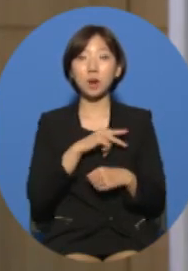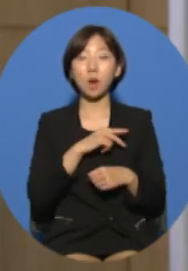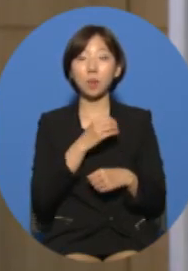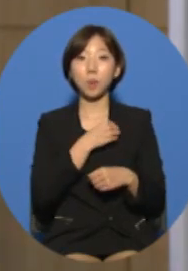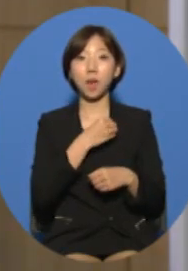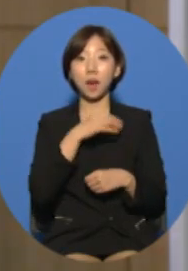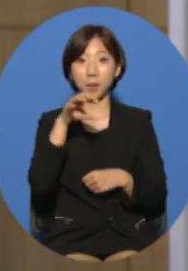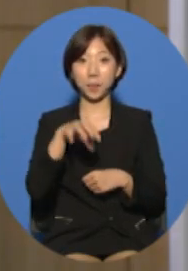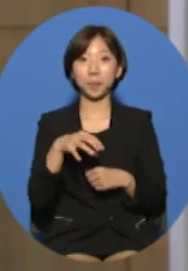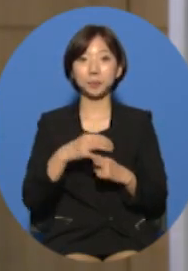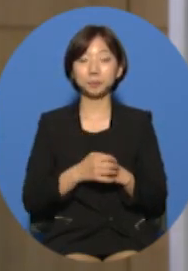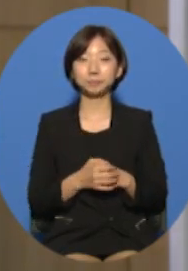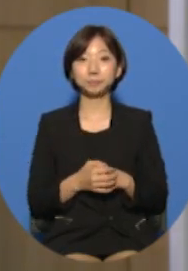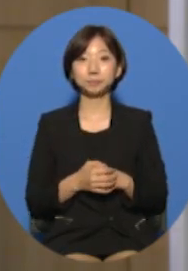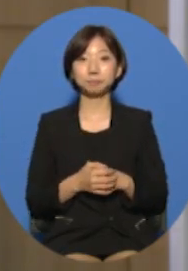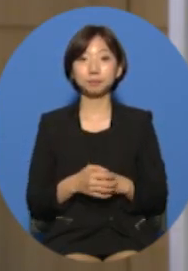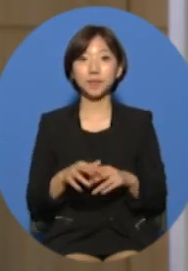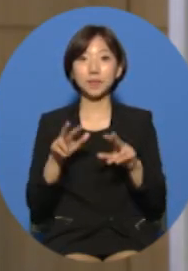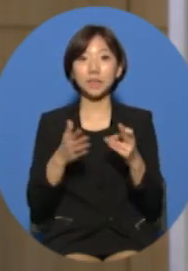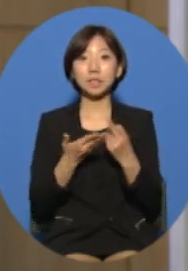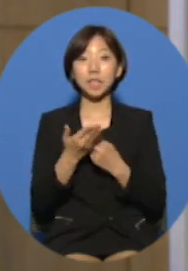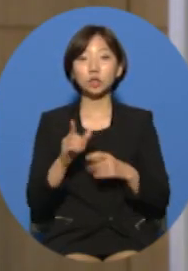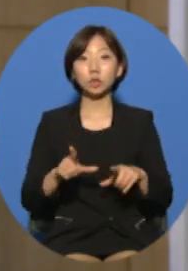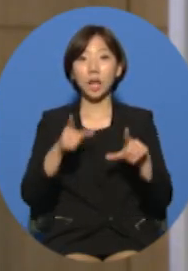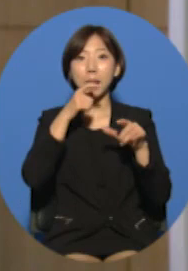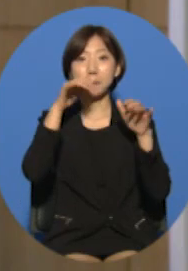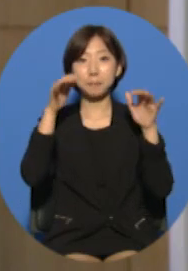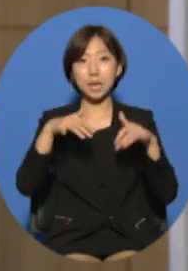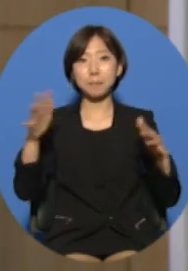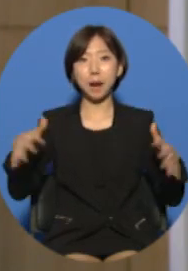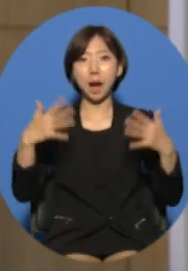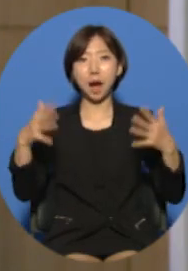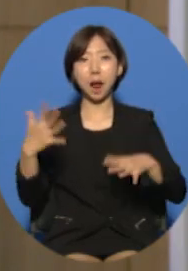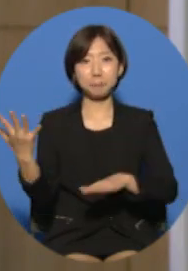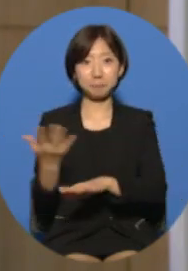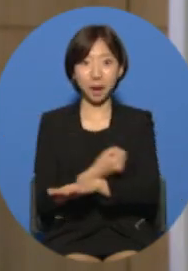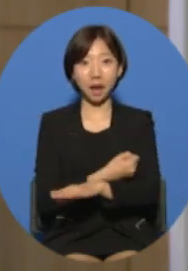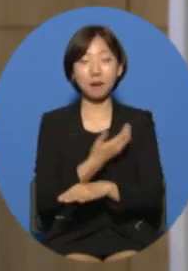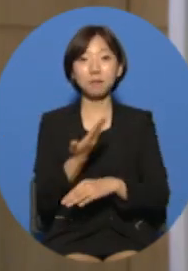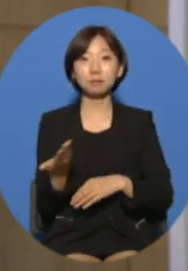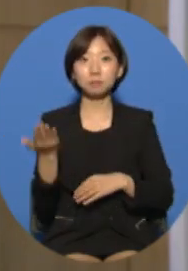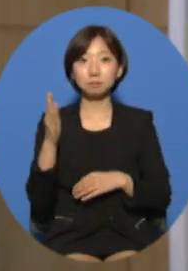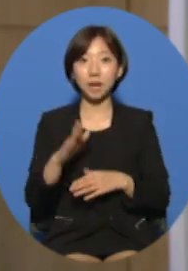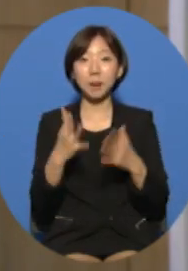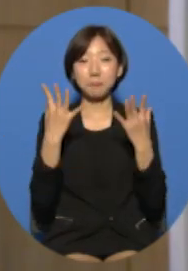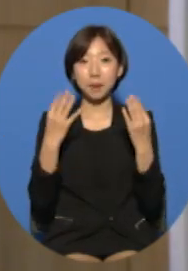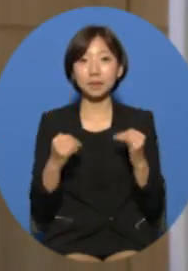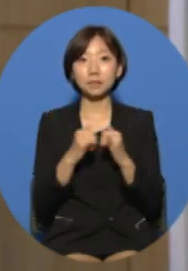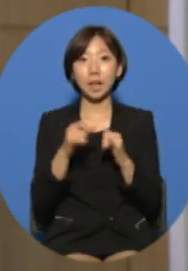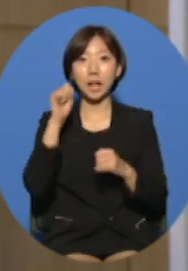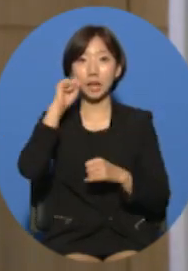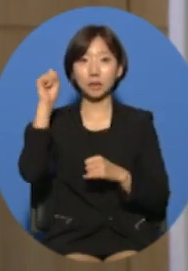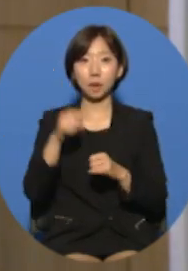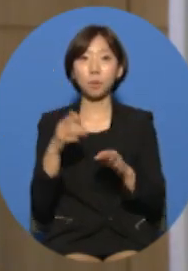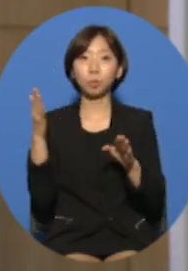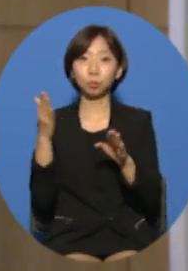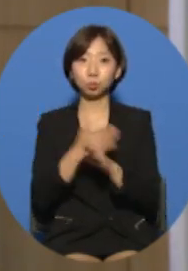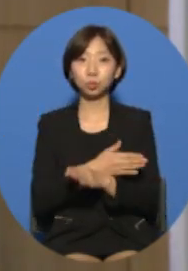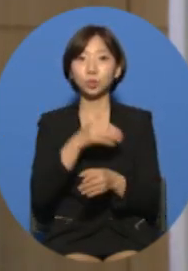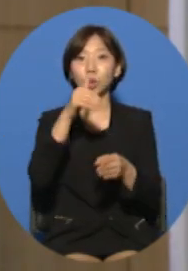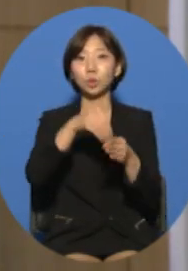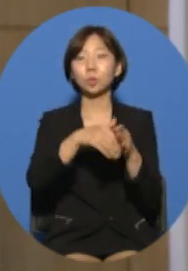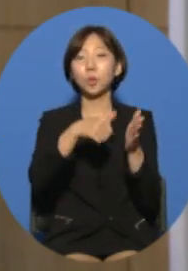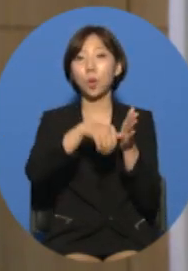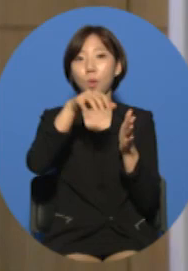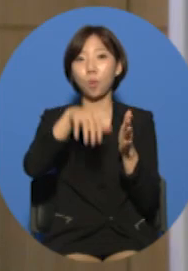대회의실에 마련되어 있는데요. 현재 제주 날씨 비가 내리고 바람이 세게 불고 있지만 많은 분들이 이른 아침부터 이곳